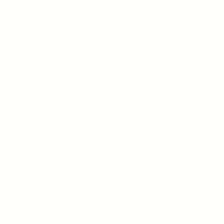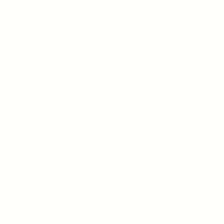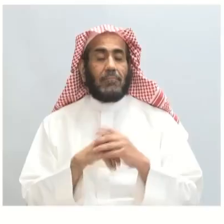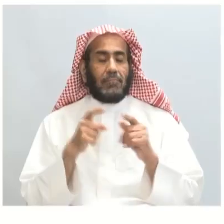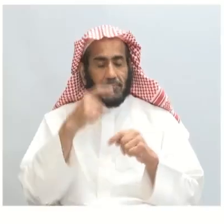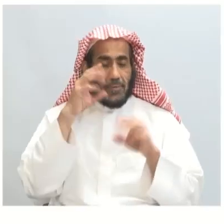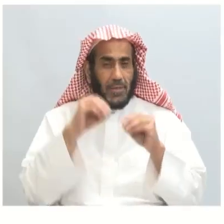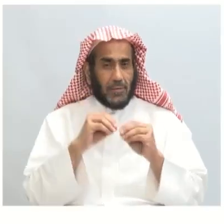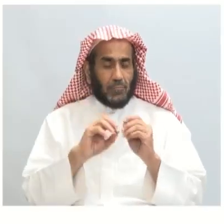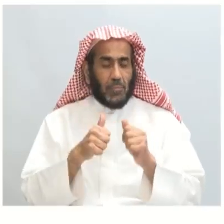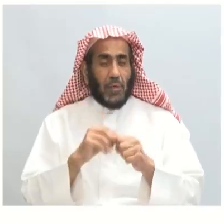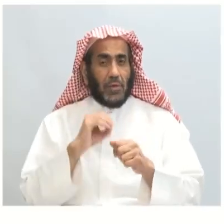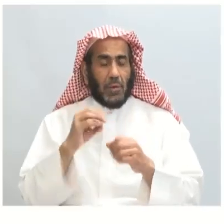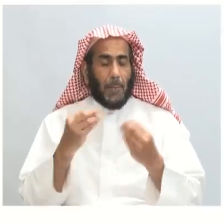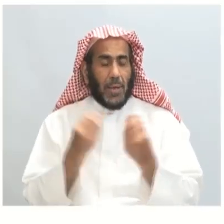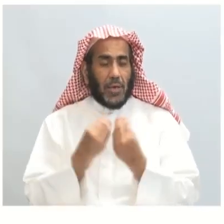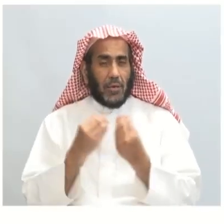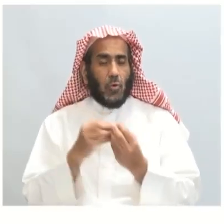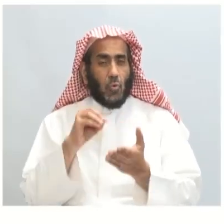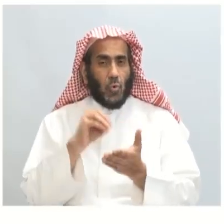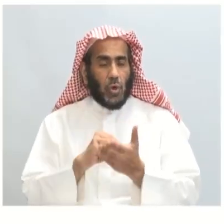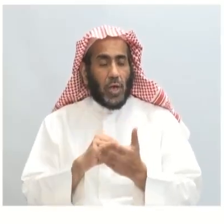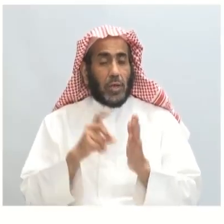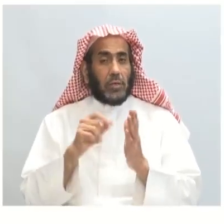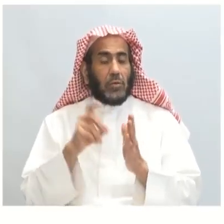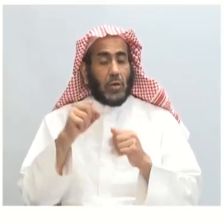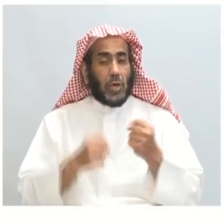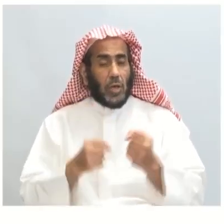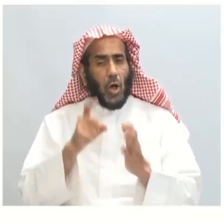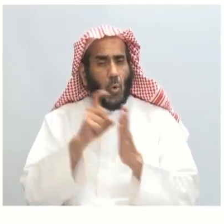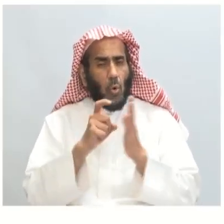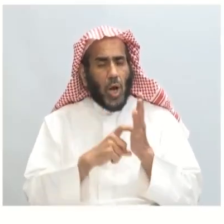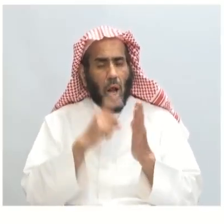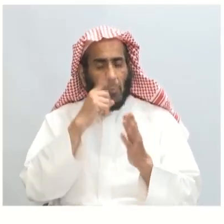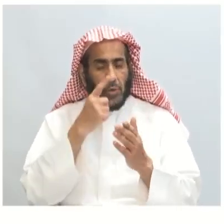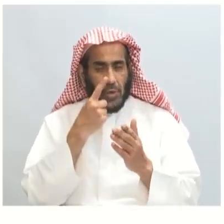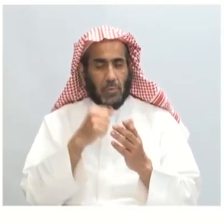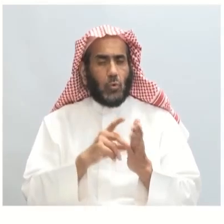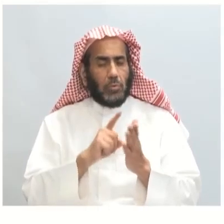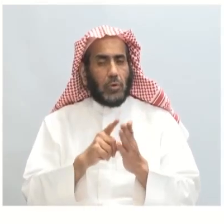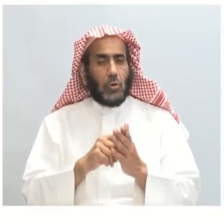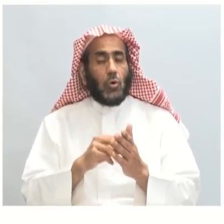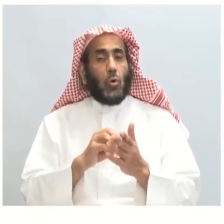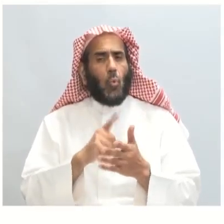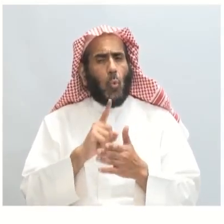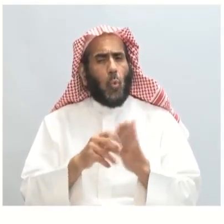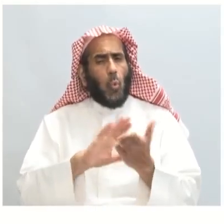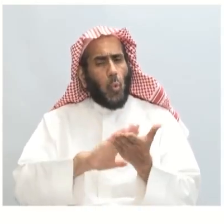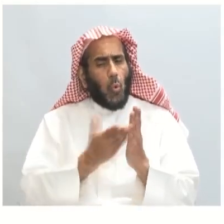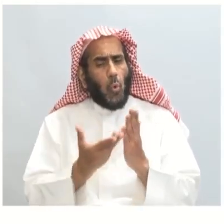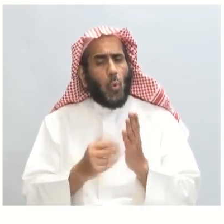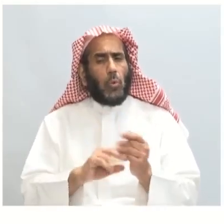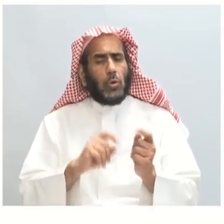اذا نبدا في الاجابه معنا قلنا وضعت للقياده قوانين لابد من احترامها ورتبت عقوبات